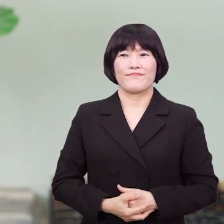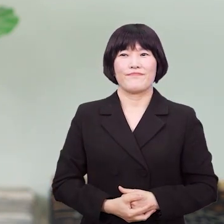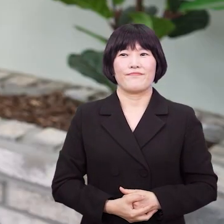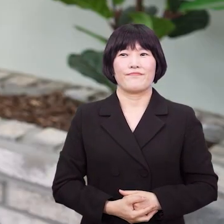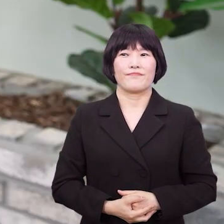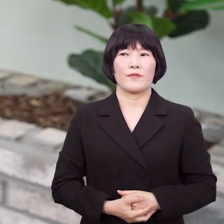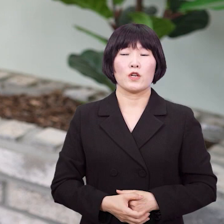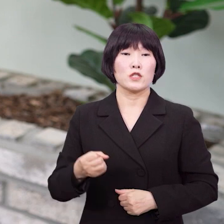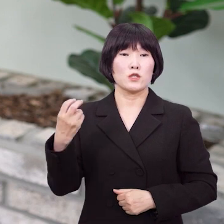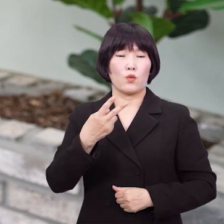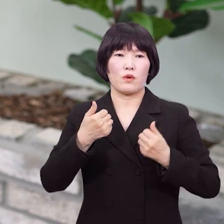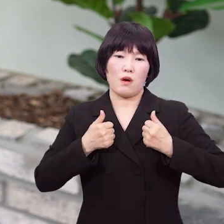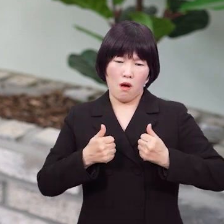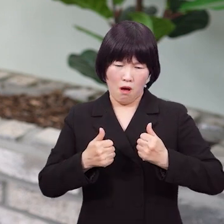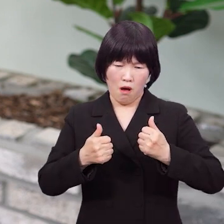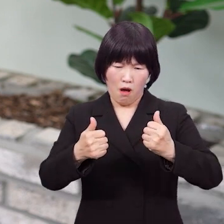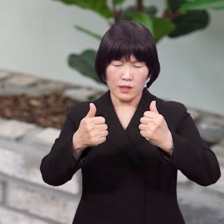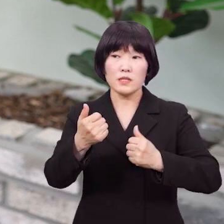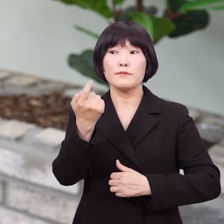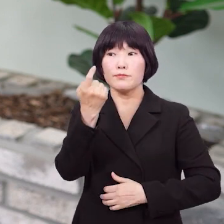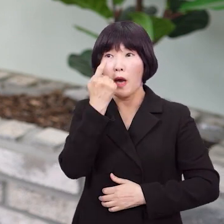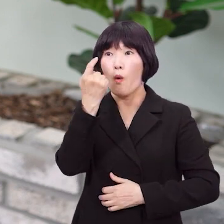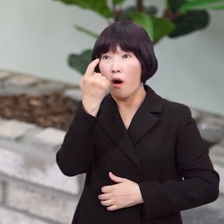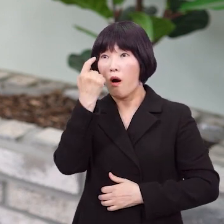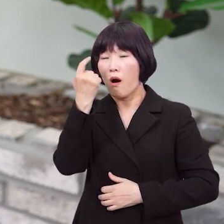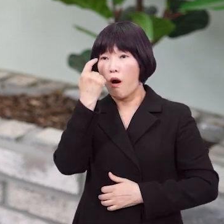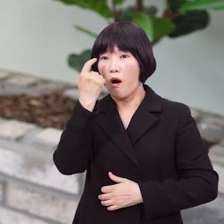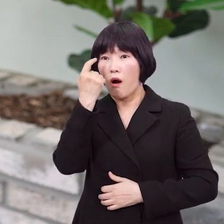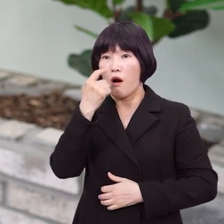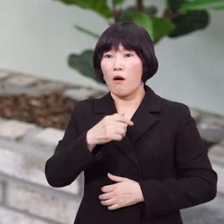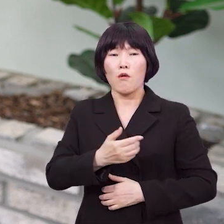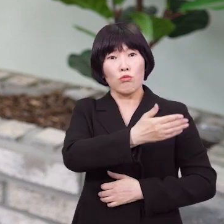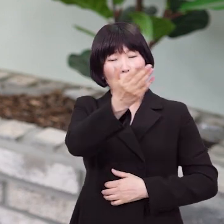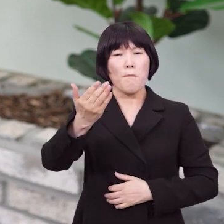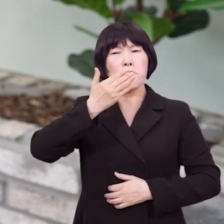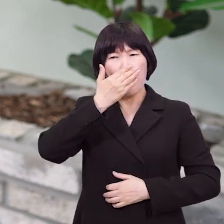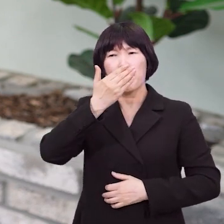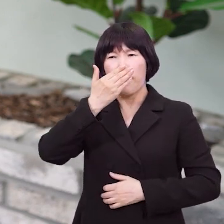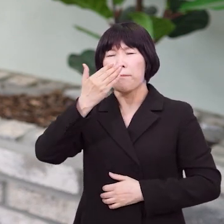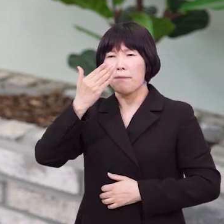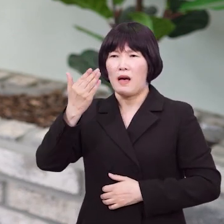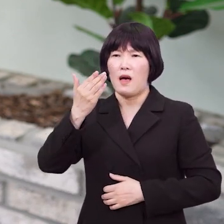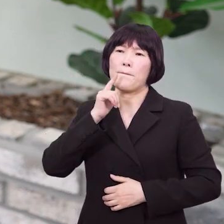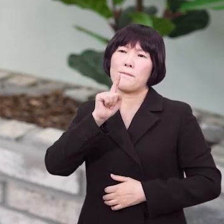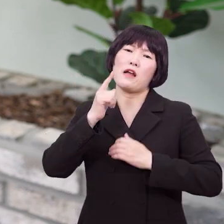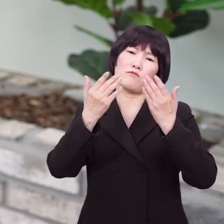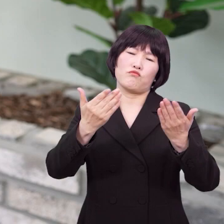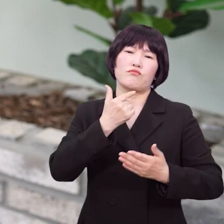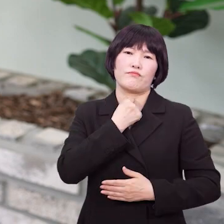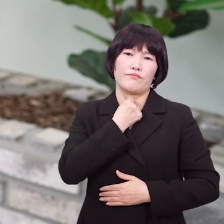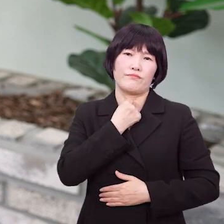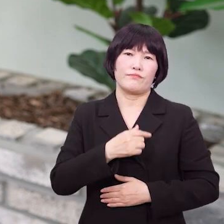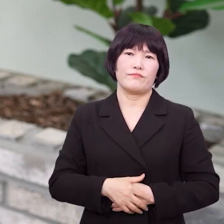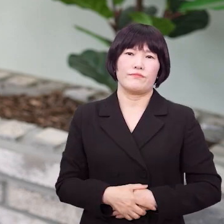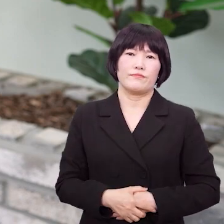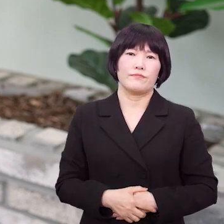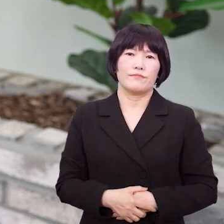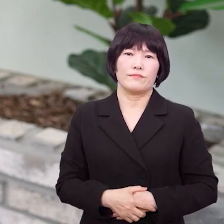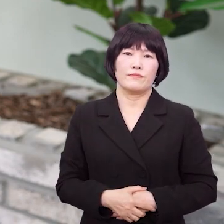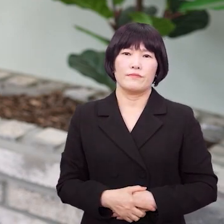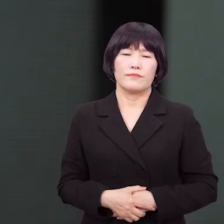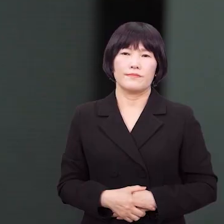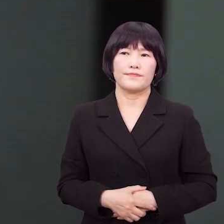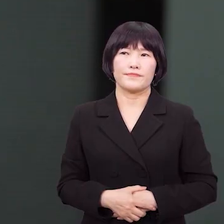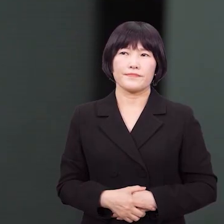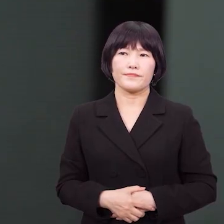싶습니다. 그리고 성실하게 잘 배우면 누구나 잘할 수 있다는 말도 해주고 싶습니다.